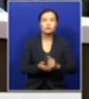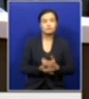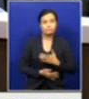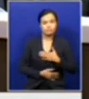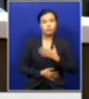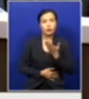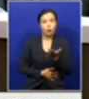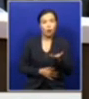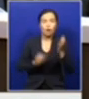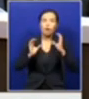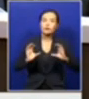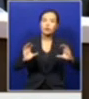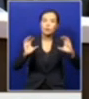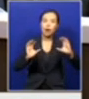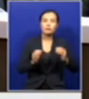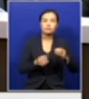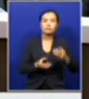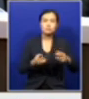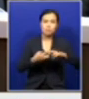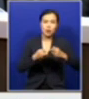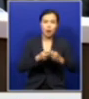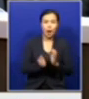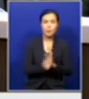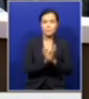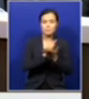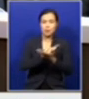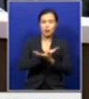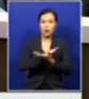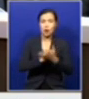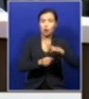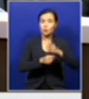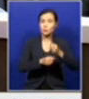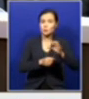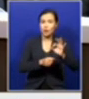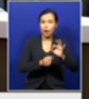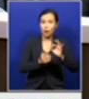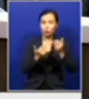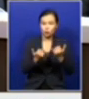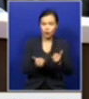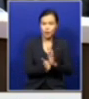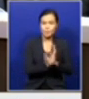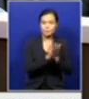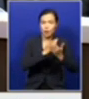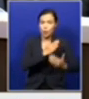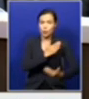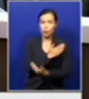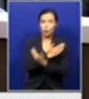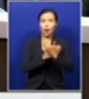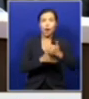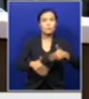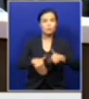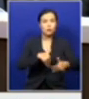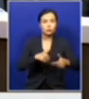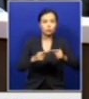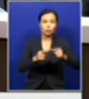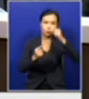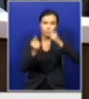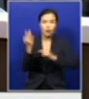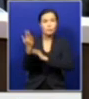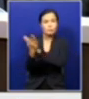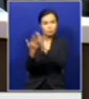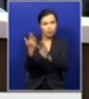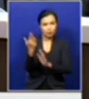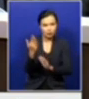อให้รัฐบาลพลิกวิกฤตโควิด-19 ครั้งนี้เป็นโอกาสของประชาชนและประเทศชาติไ